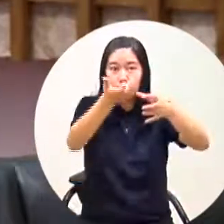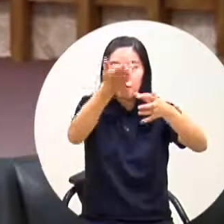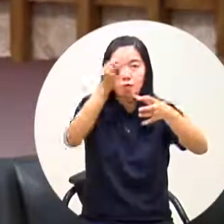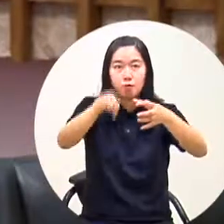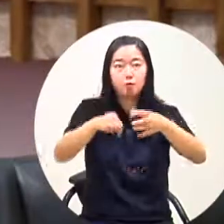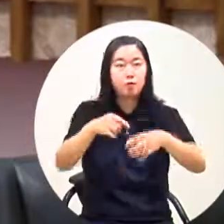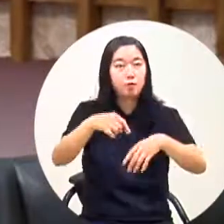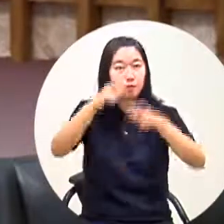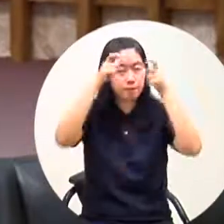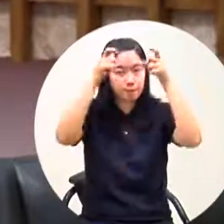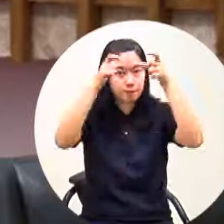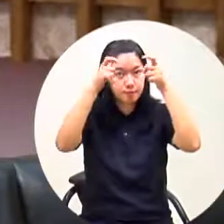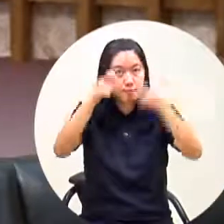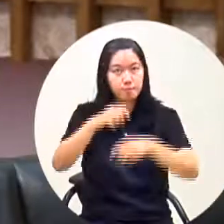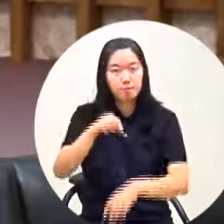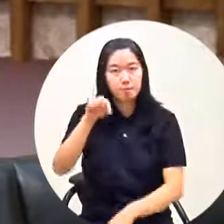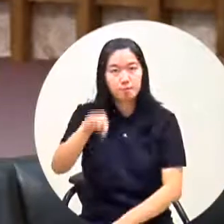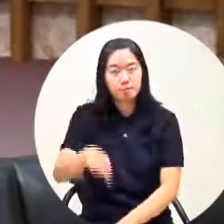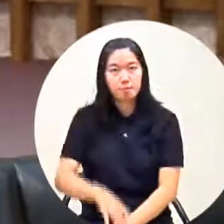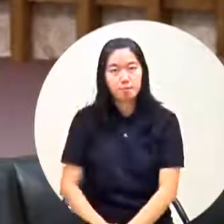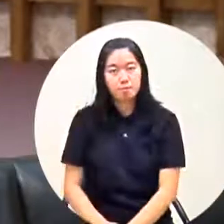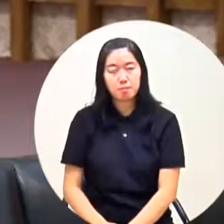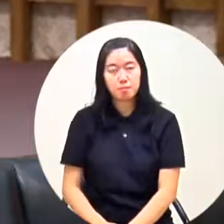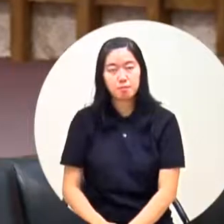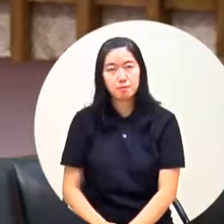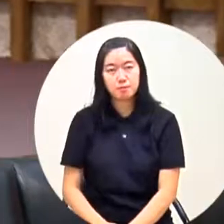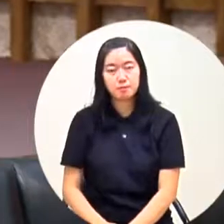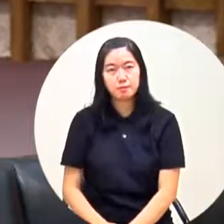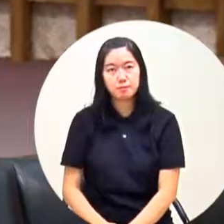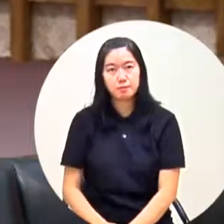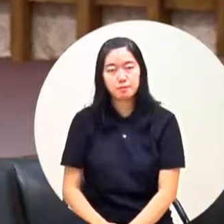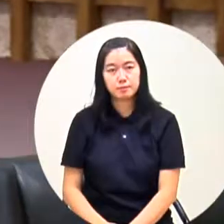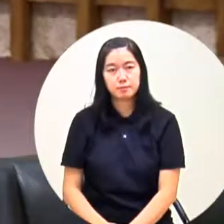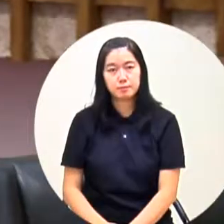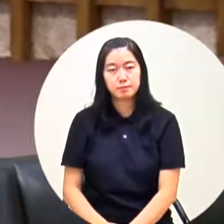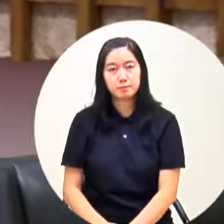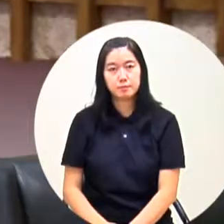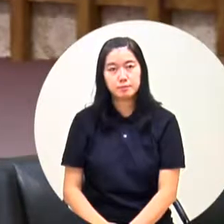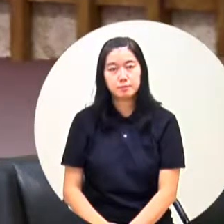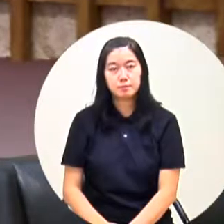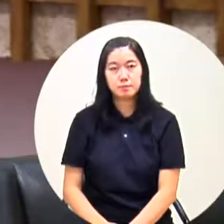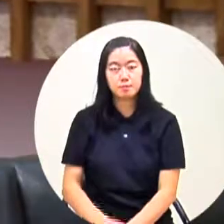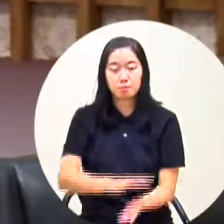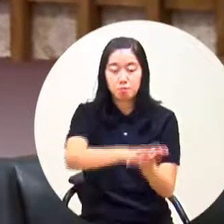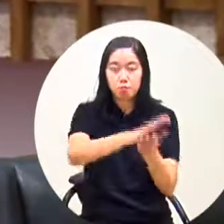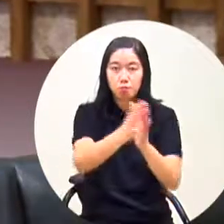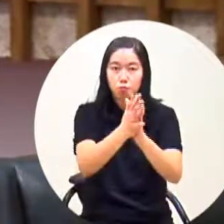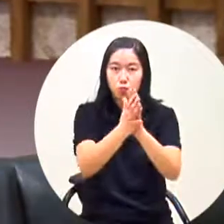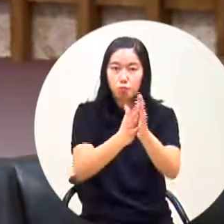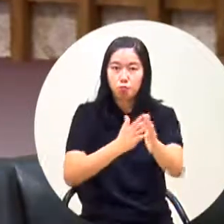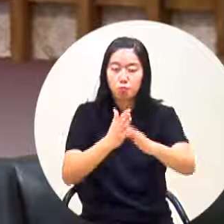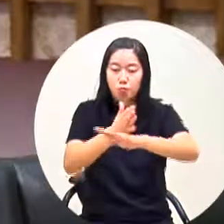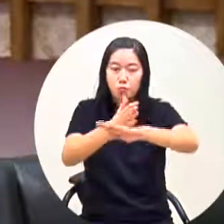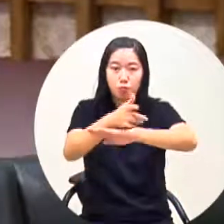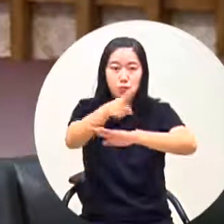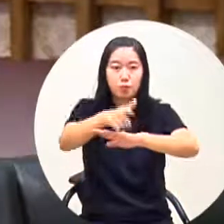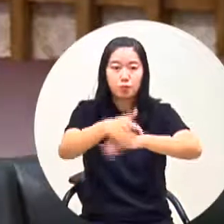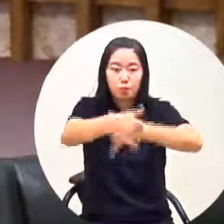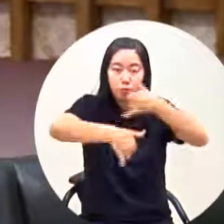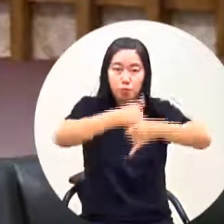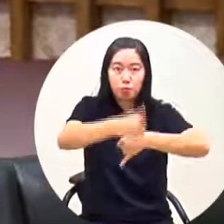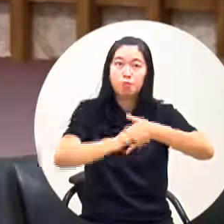雄迄、那个指挥公国迄、那个清洁队送去的即个生活废弃物，伫遐要敢收尔。其